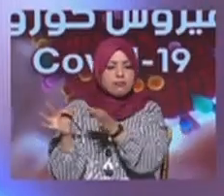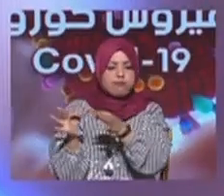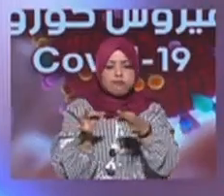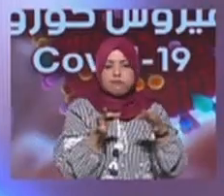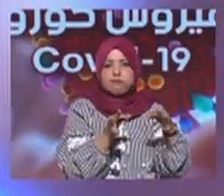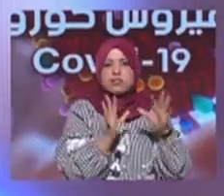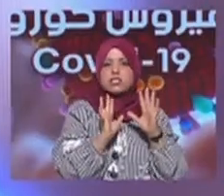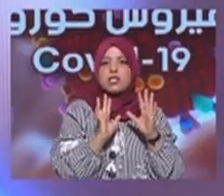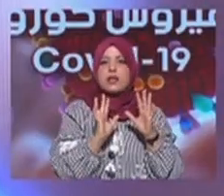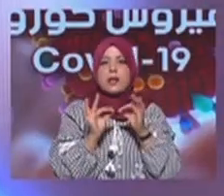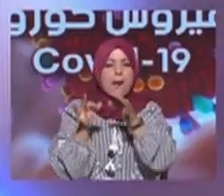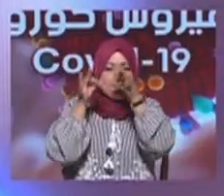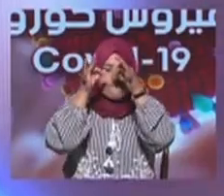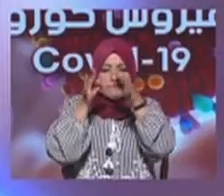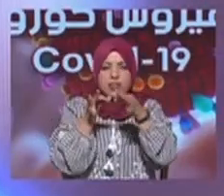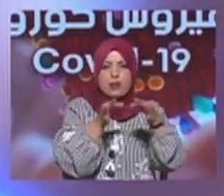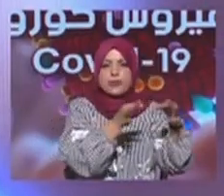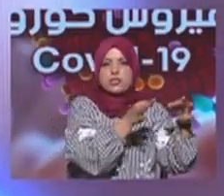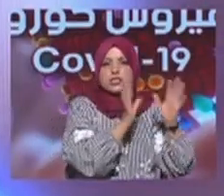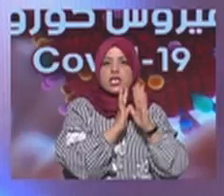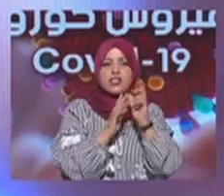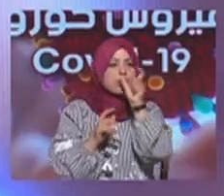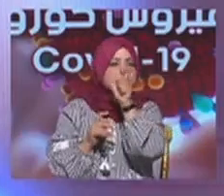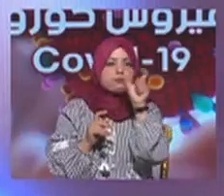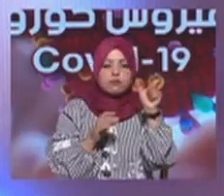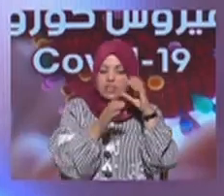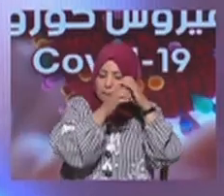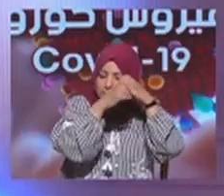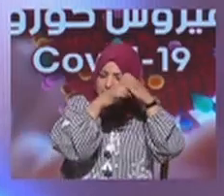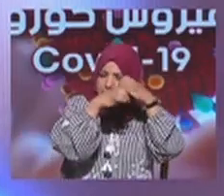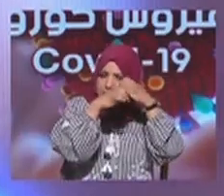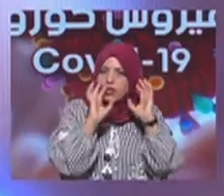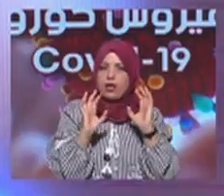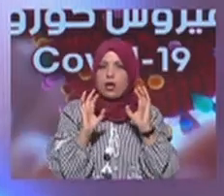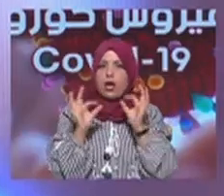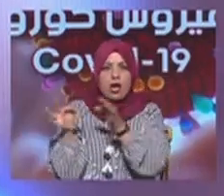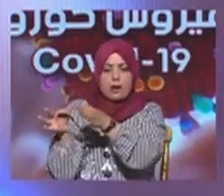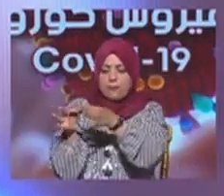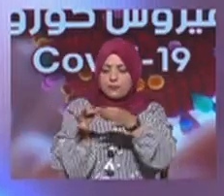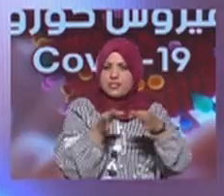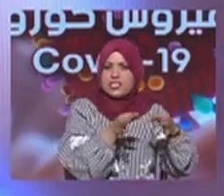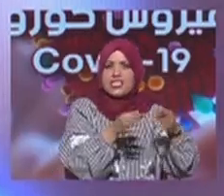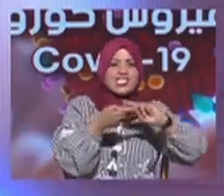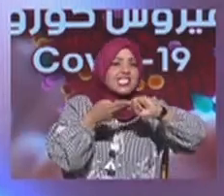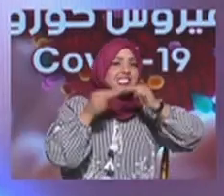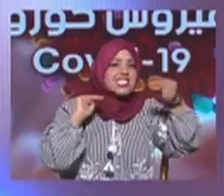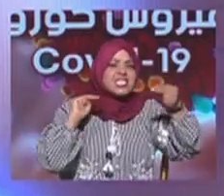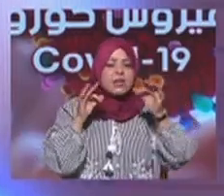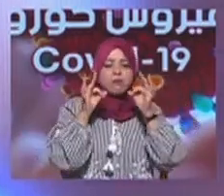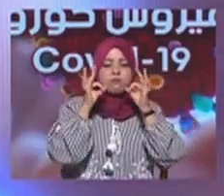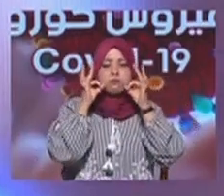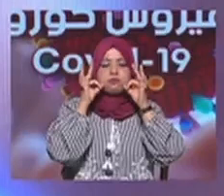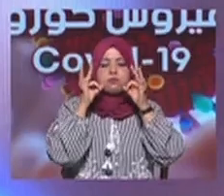في دي بتيت دي بتيت كوبول هكا صغار وتبدا بالميكرو بيبيت وتهز وتعمل معناتها فما دقه وريسك نتاع ايرور كبير